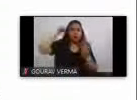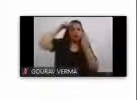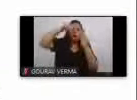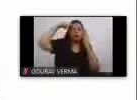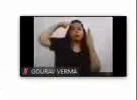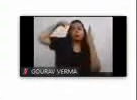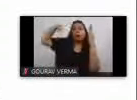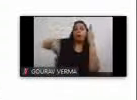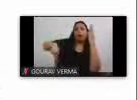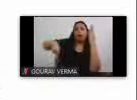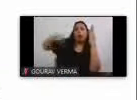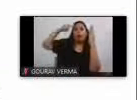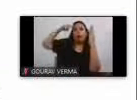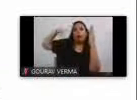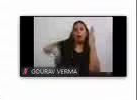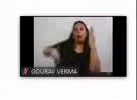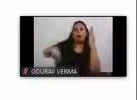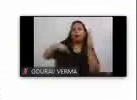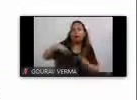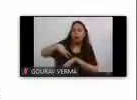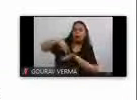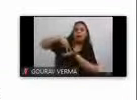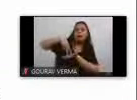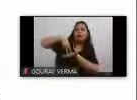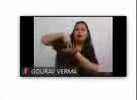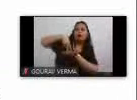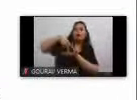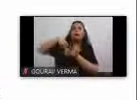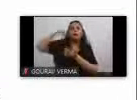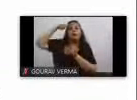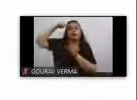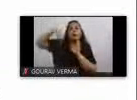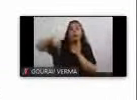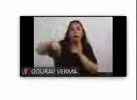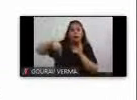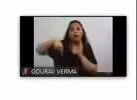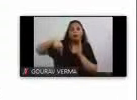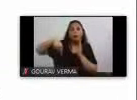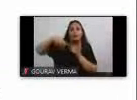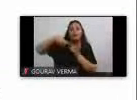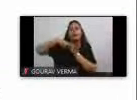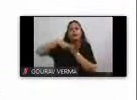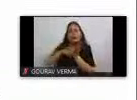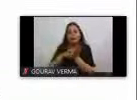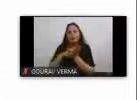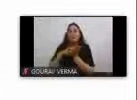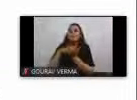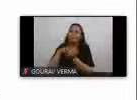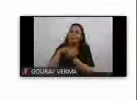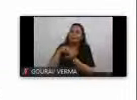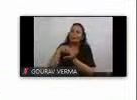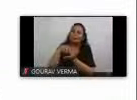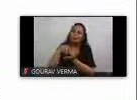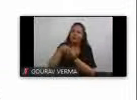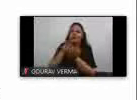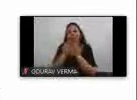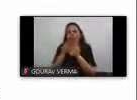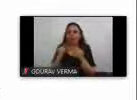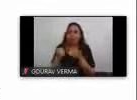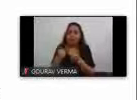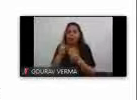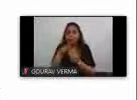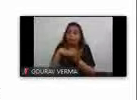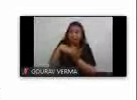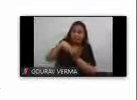your body as well as looking at the or reading the book. So this is the same way how a child with